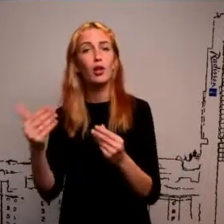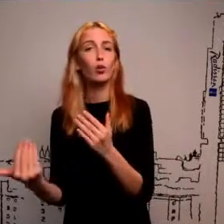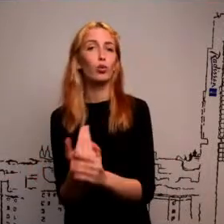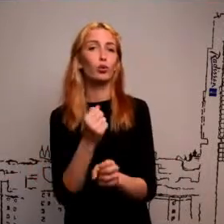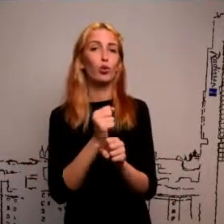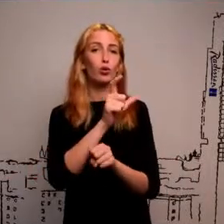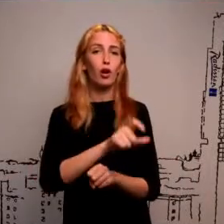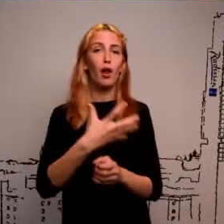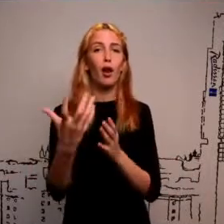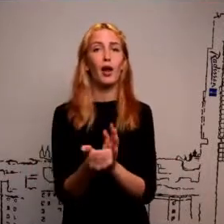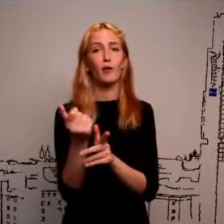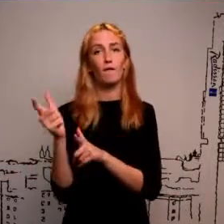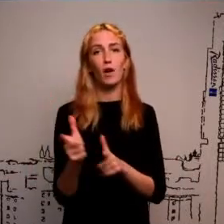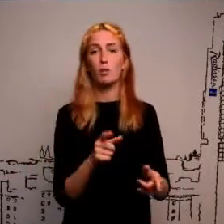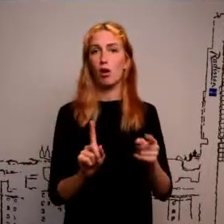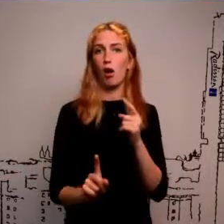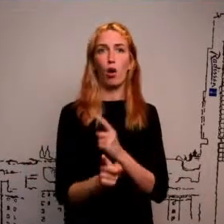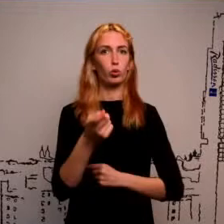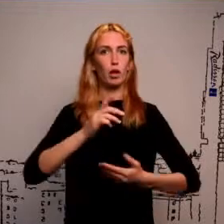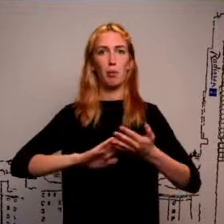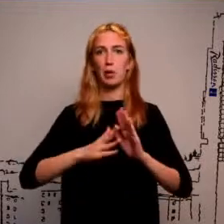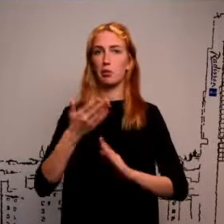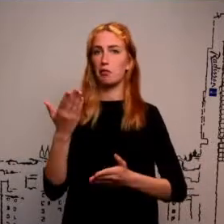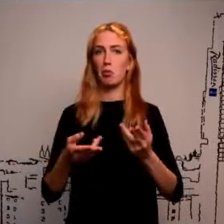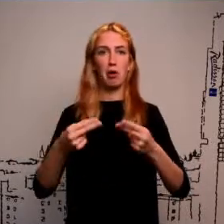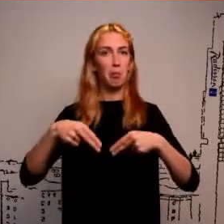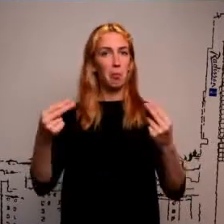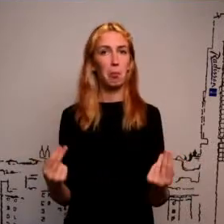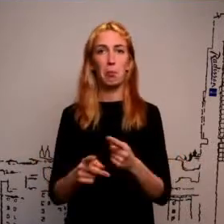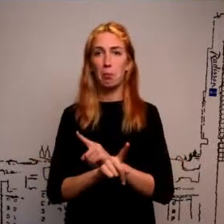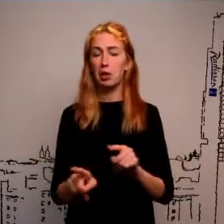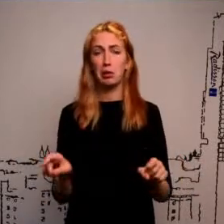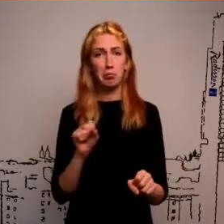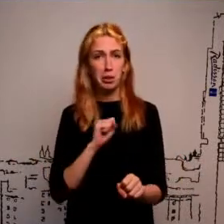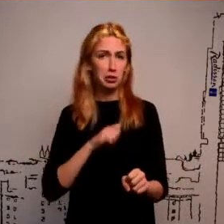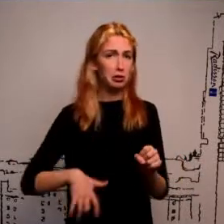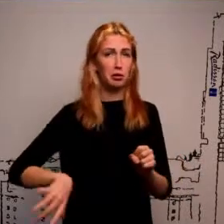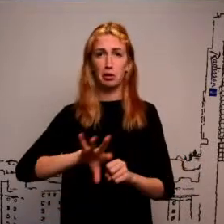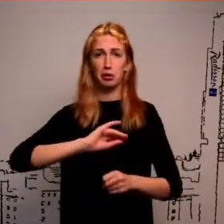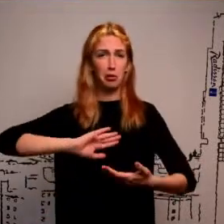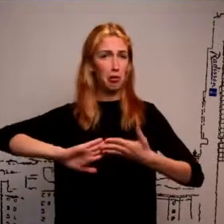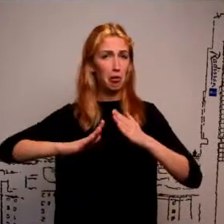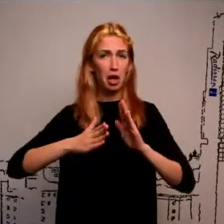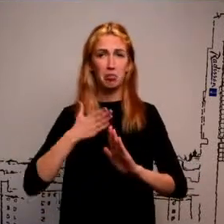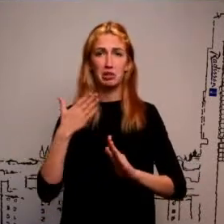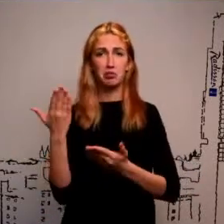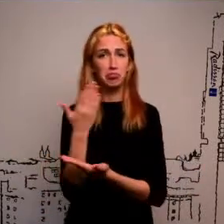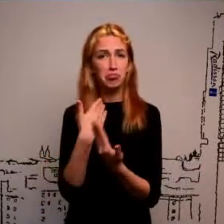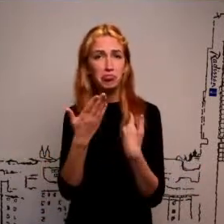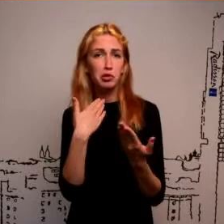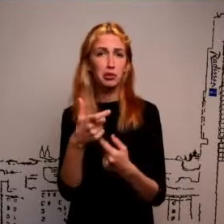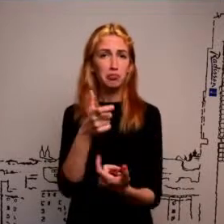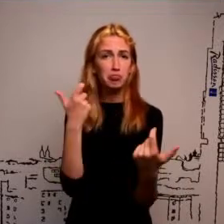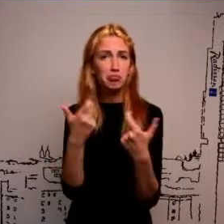Hakatakse peale, alguses võib-olla üldse lepingut ei tehtagi, sellepärast, et kõik on ju kokku lepitud, just nagu suuliselt läbi